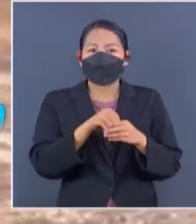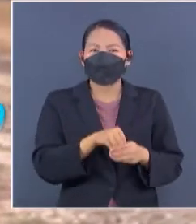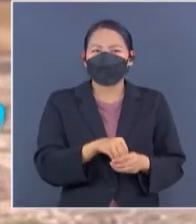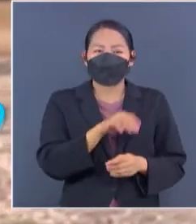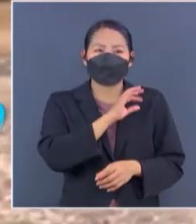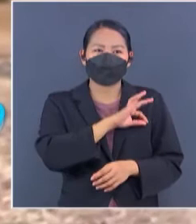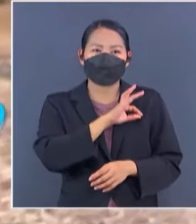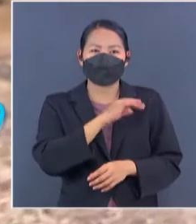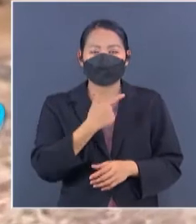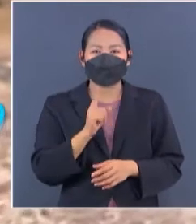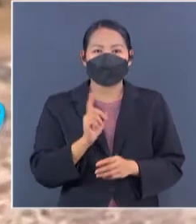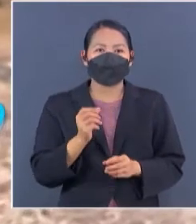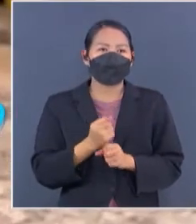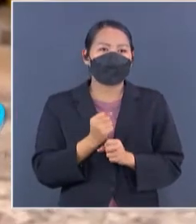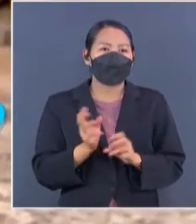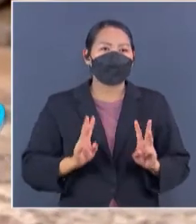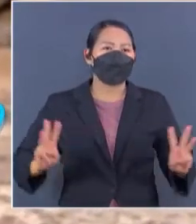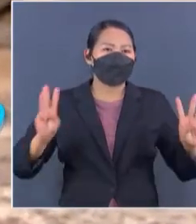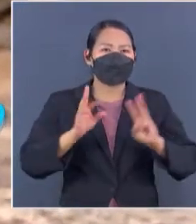ไปที่ไหนเขาก็ไม่รับ